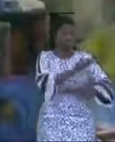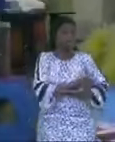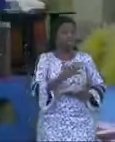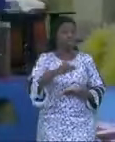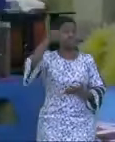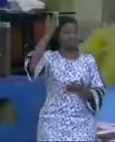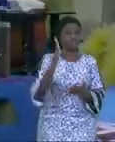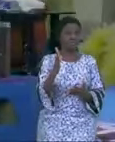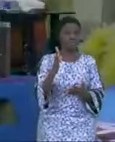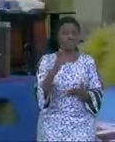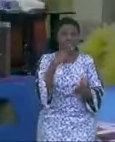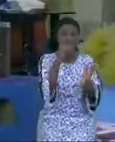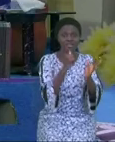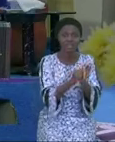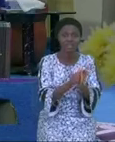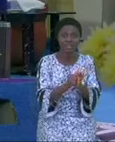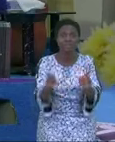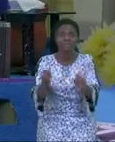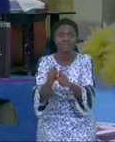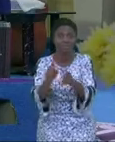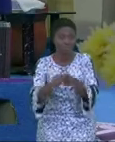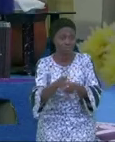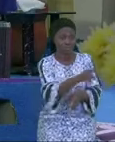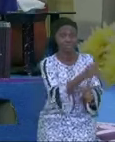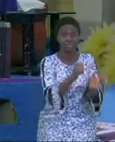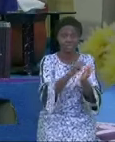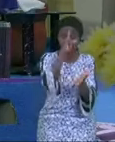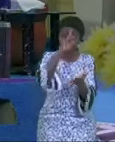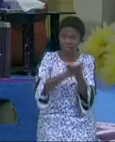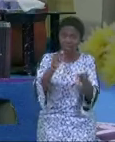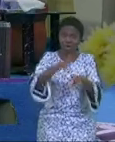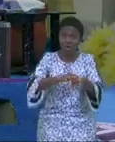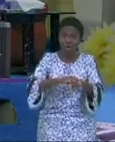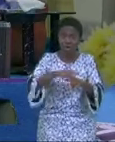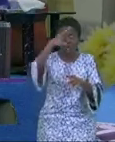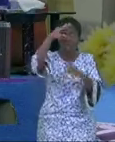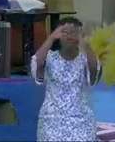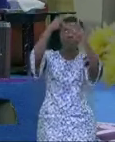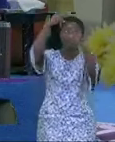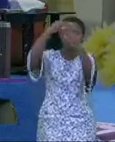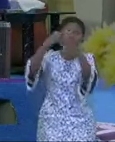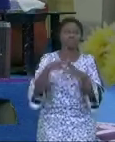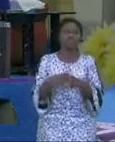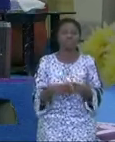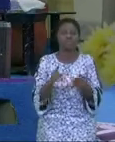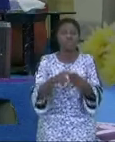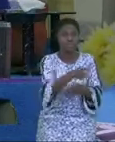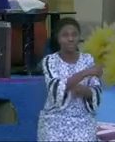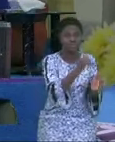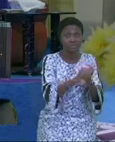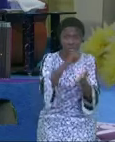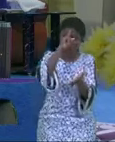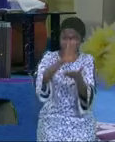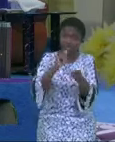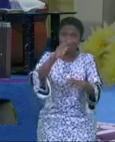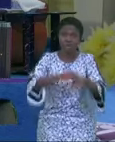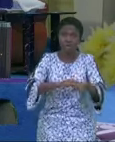même à tous ceux qui croient en son nom tous ceux qui croient